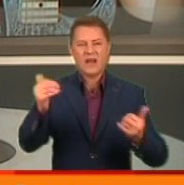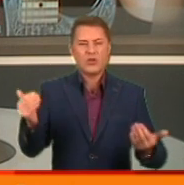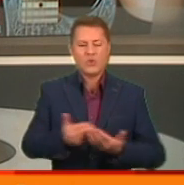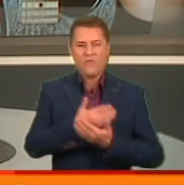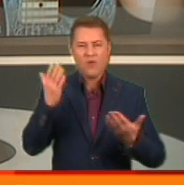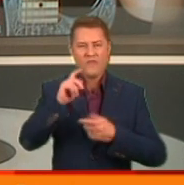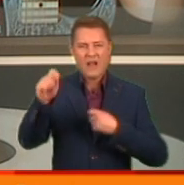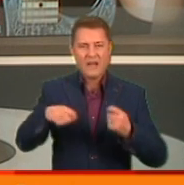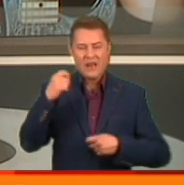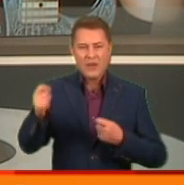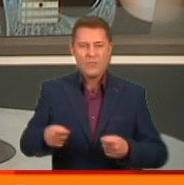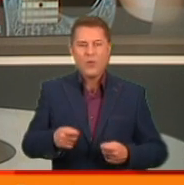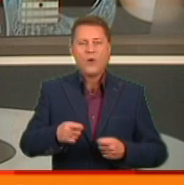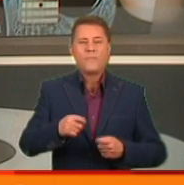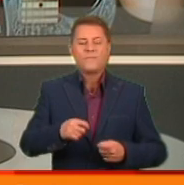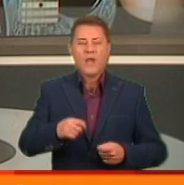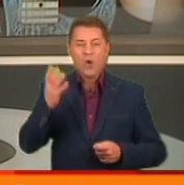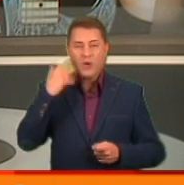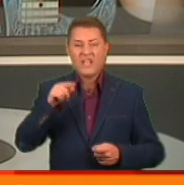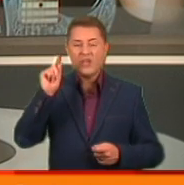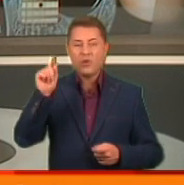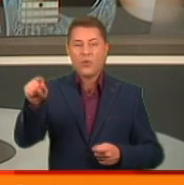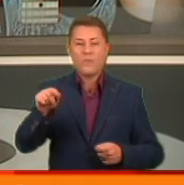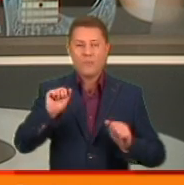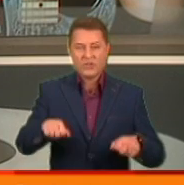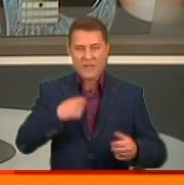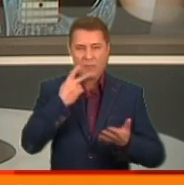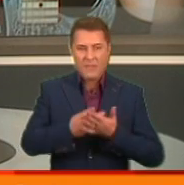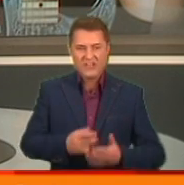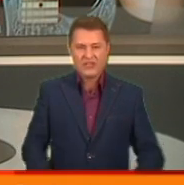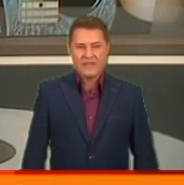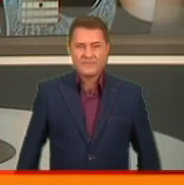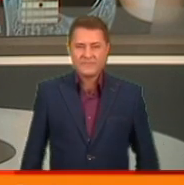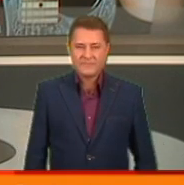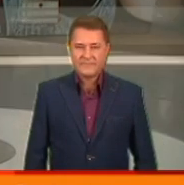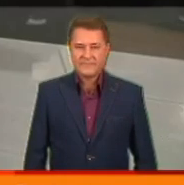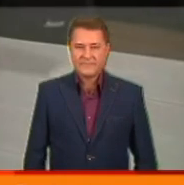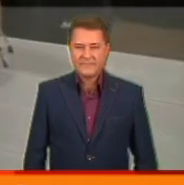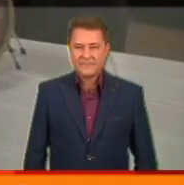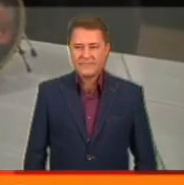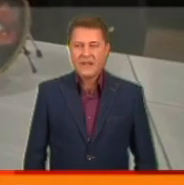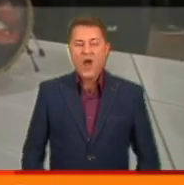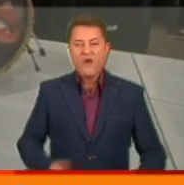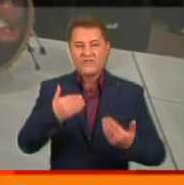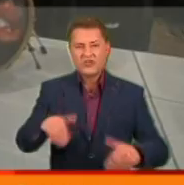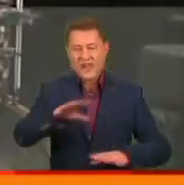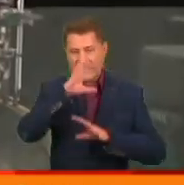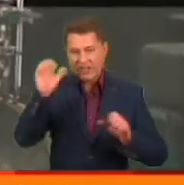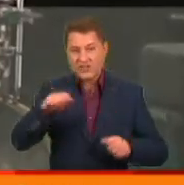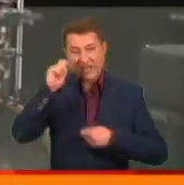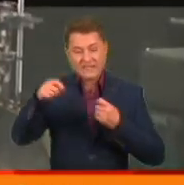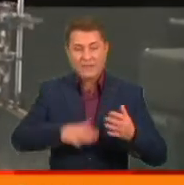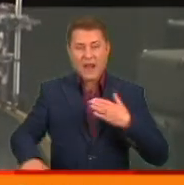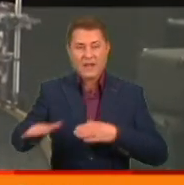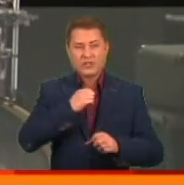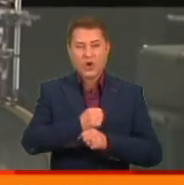Як знімали нову відеороботу і коли її можна побачити? Яна Брензей далі. На дворі вже ніч, а на знімальному